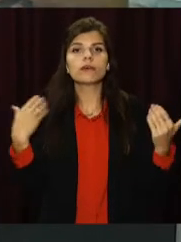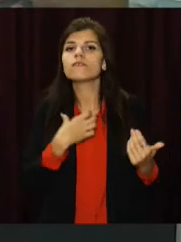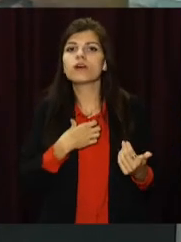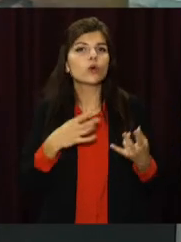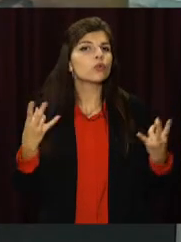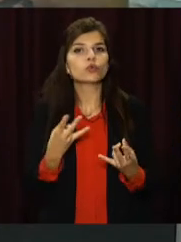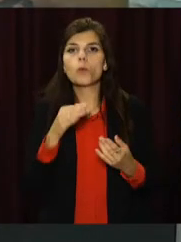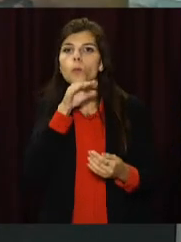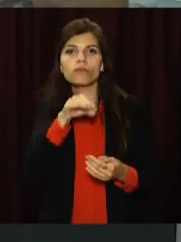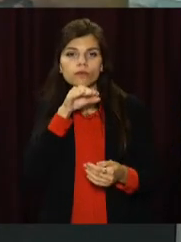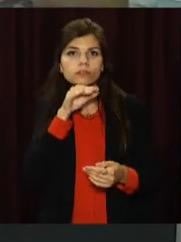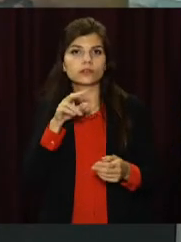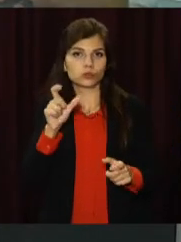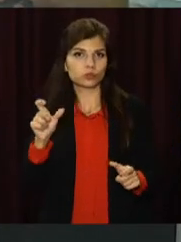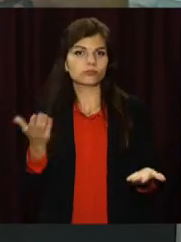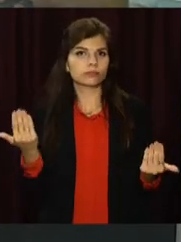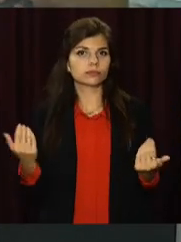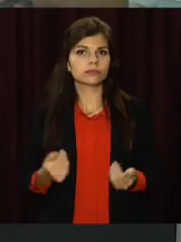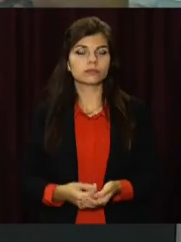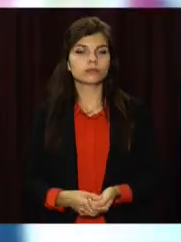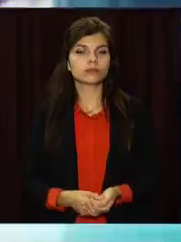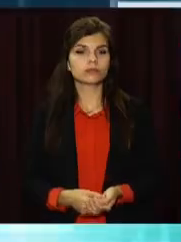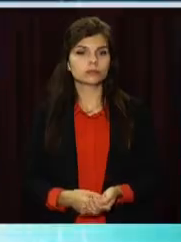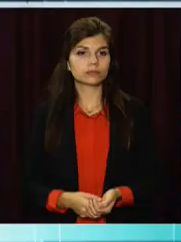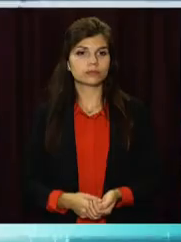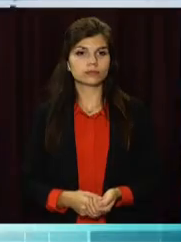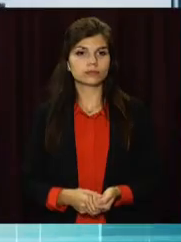певних професій, зазначив Віктор Ляшко.